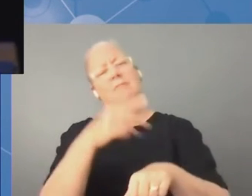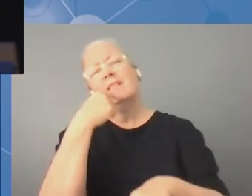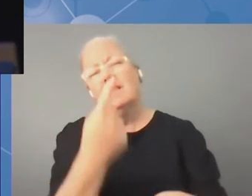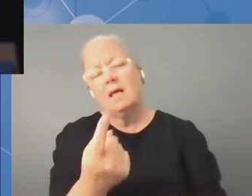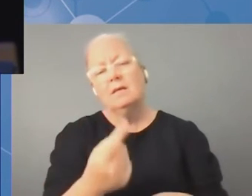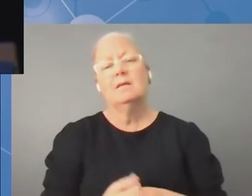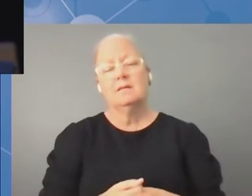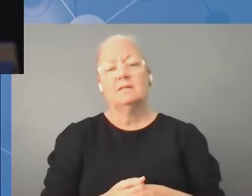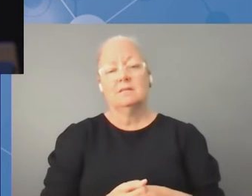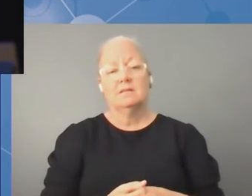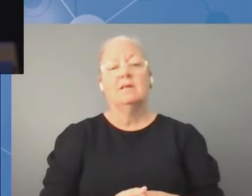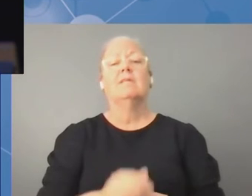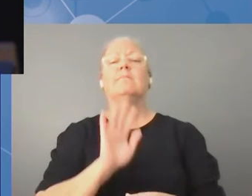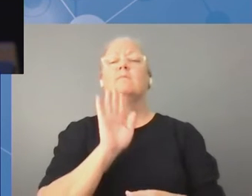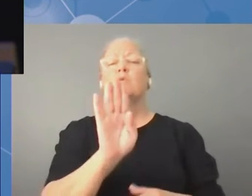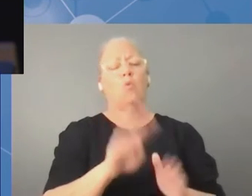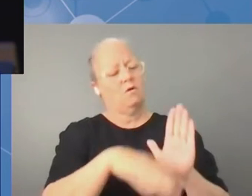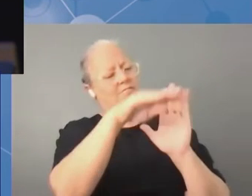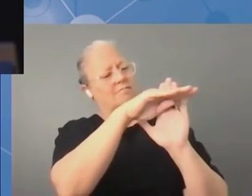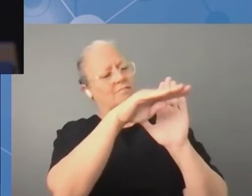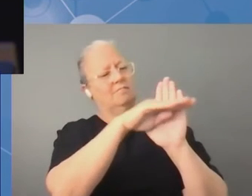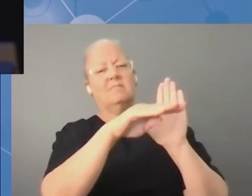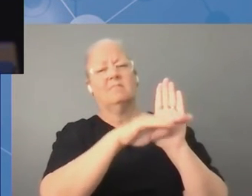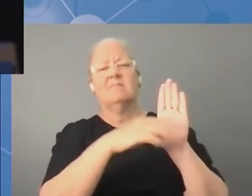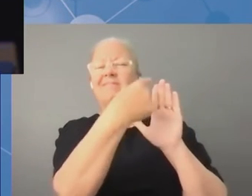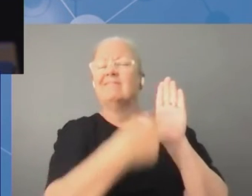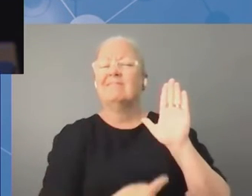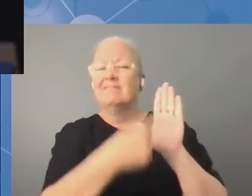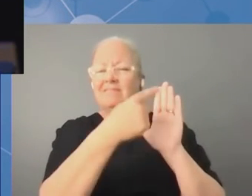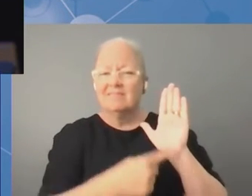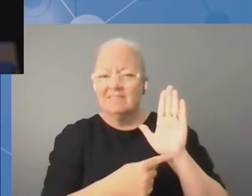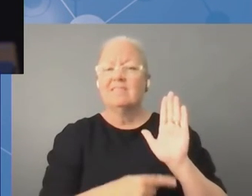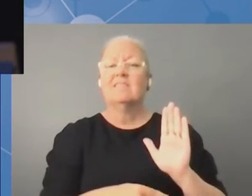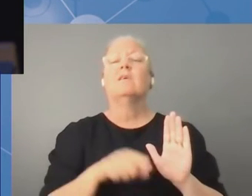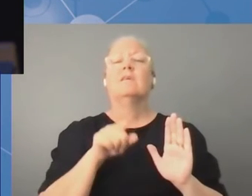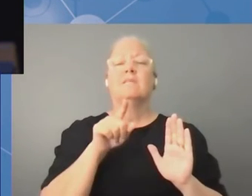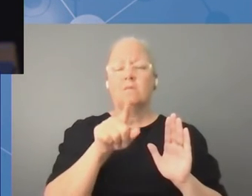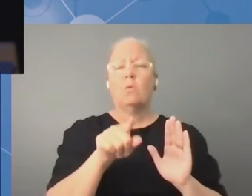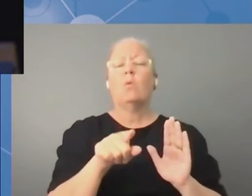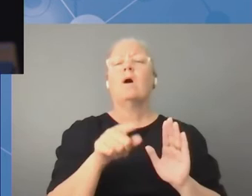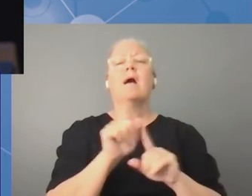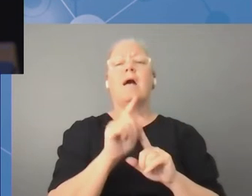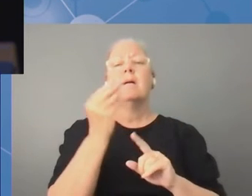прошел очень успешно. Я хочу сделать следующий комментарий.